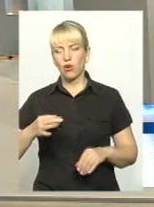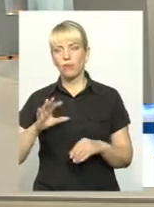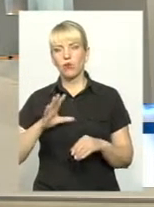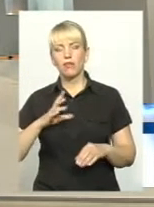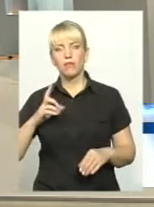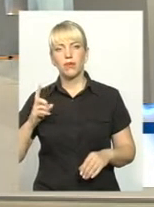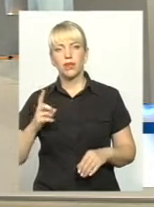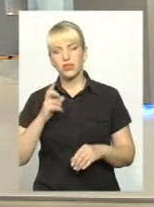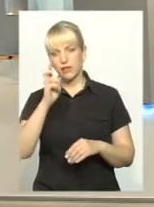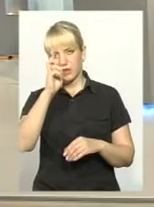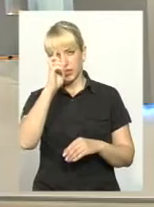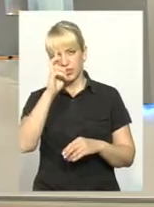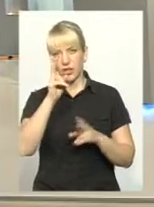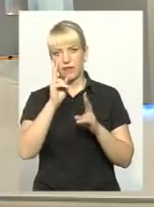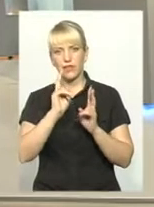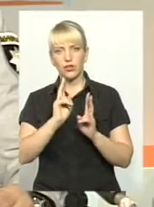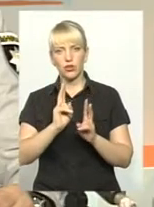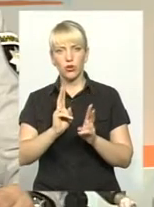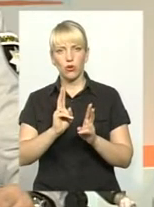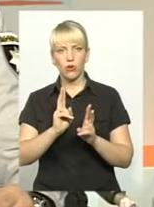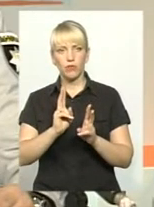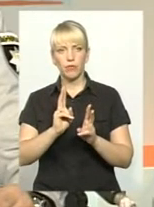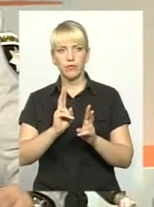державі, яка